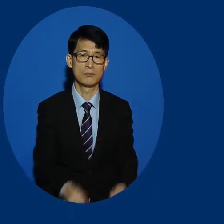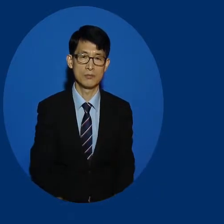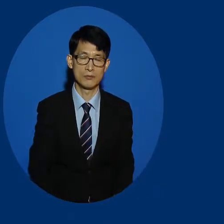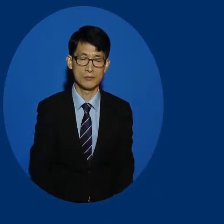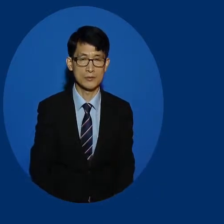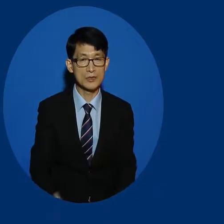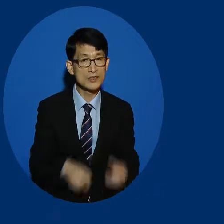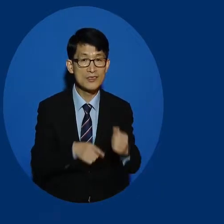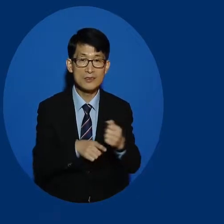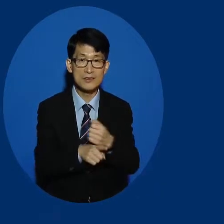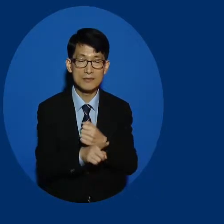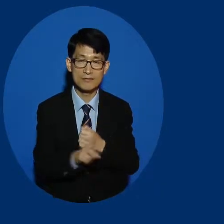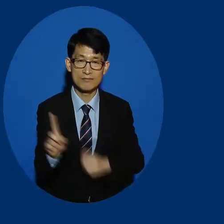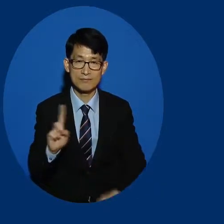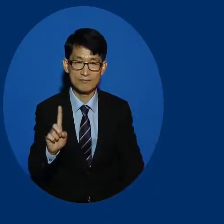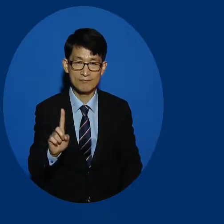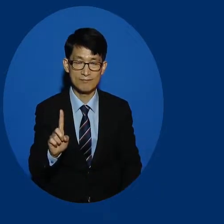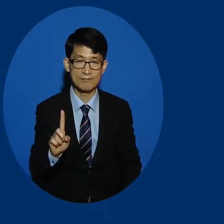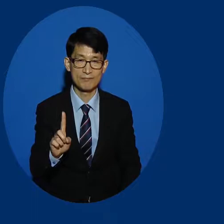왜 그럴까요?